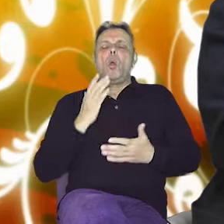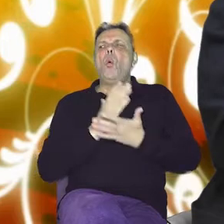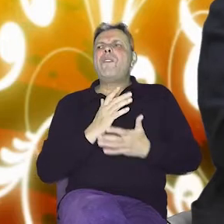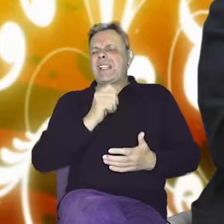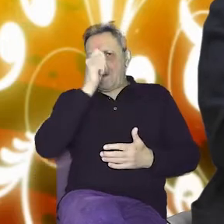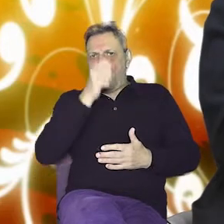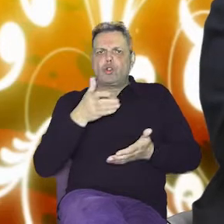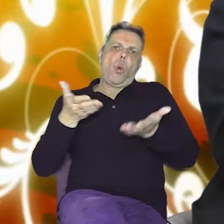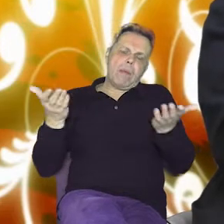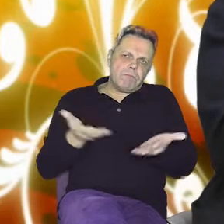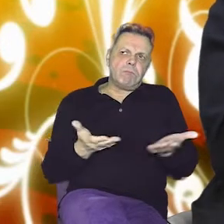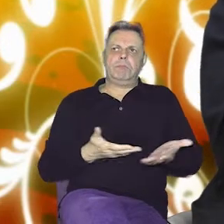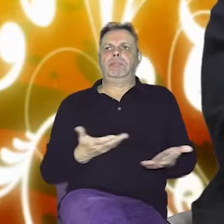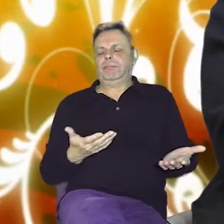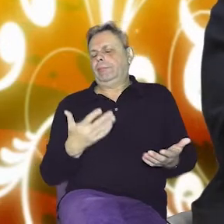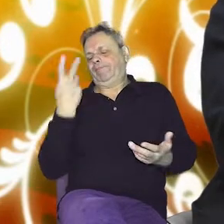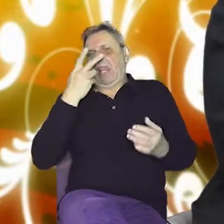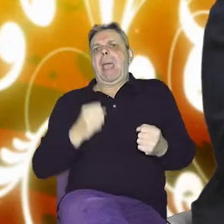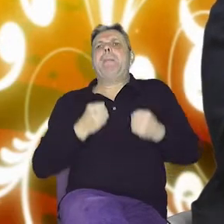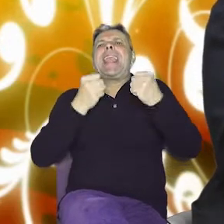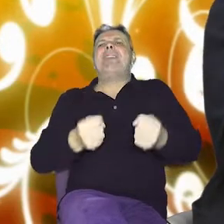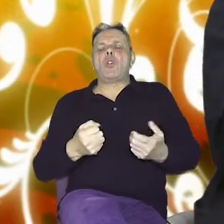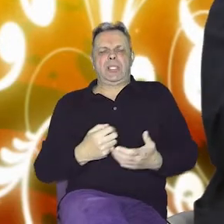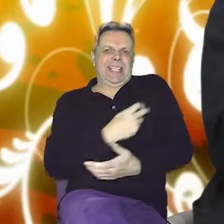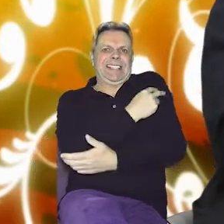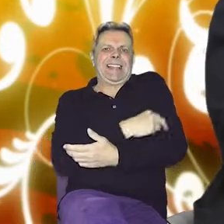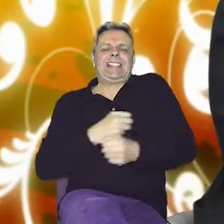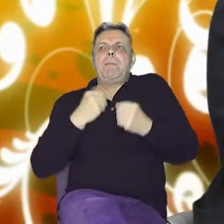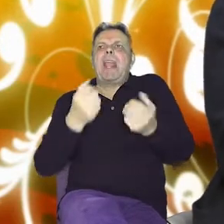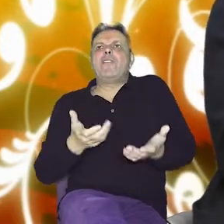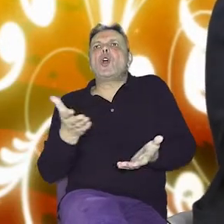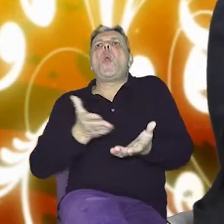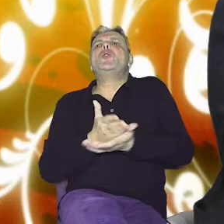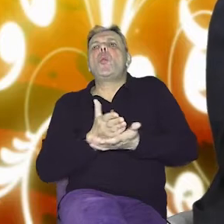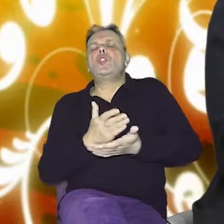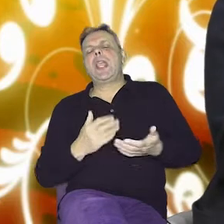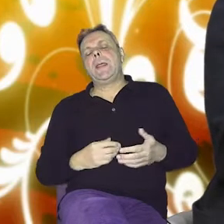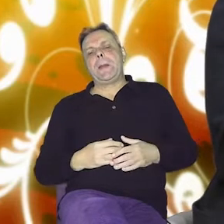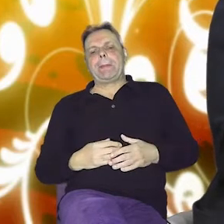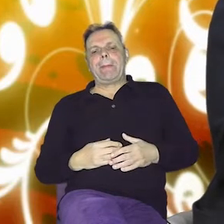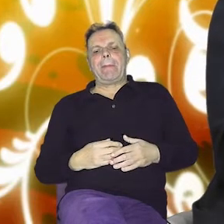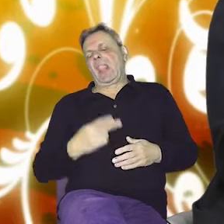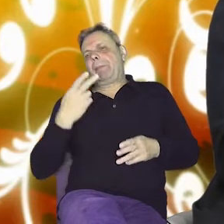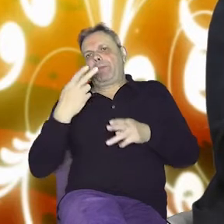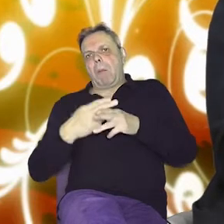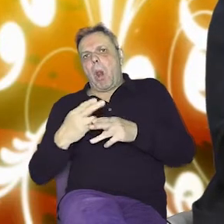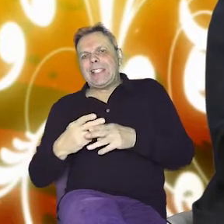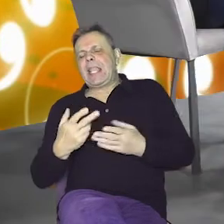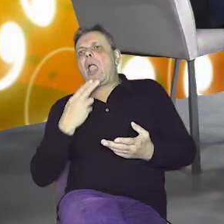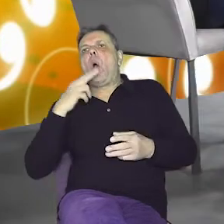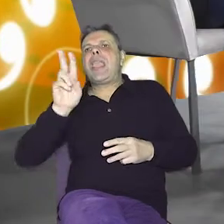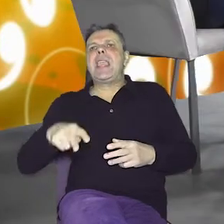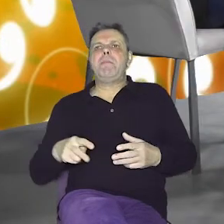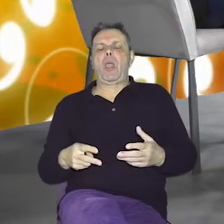uvijek se poštuje ono, sanitetski prijevoz zapravo, čemu on služi? On služi da bolesnike